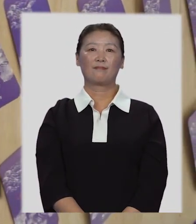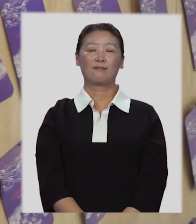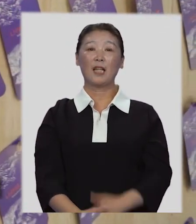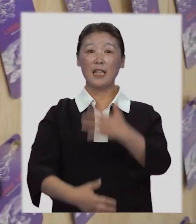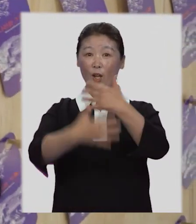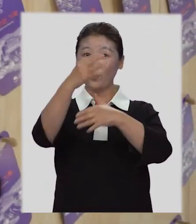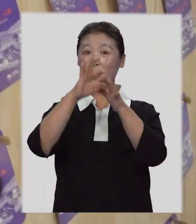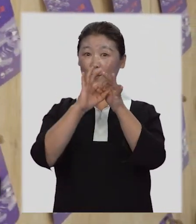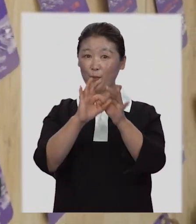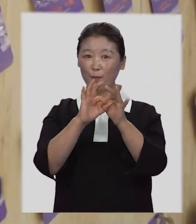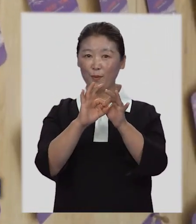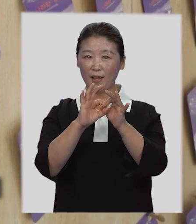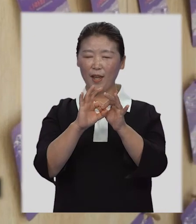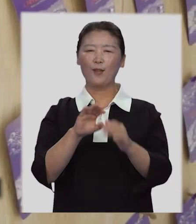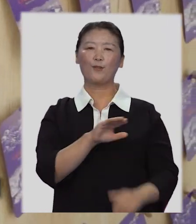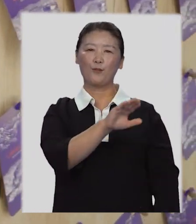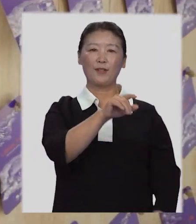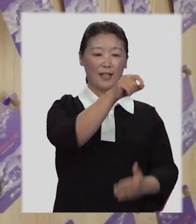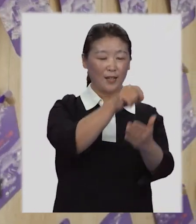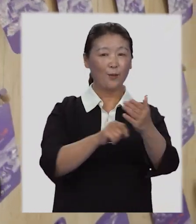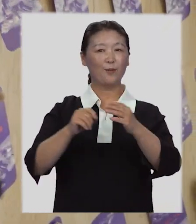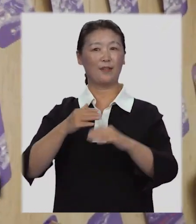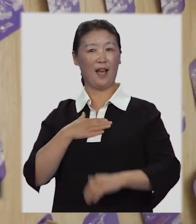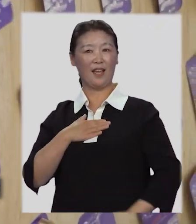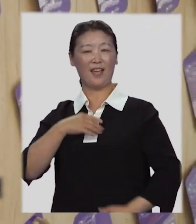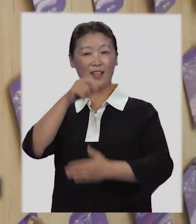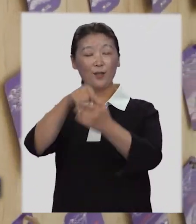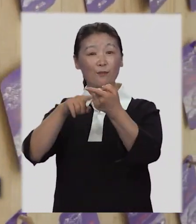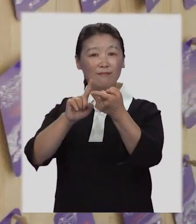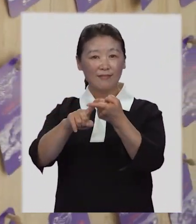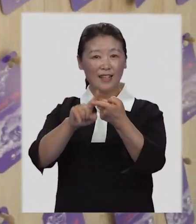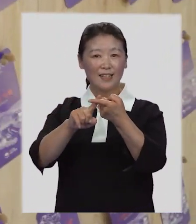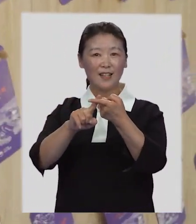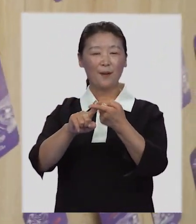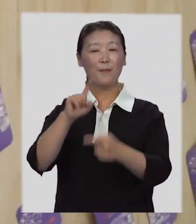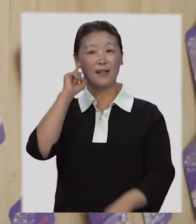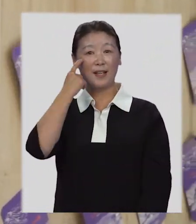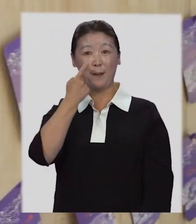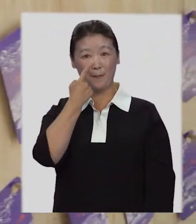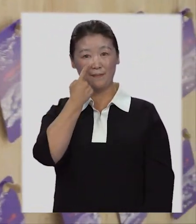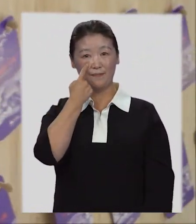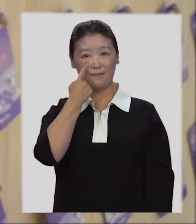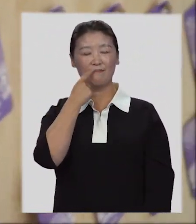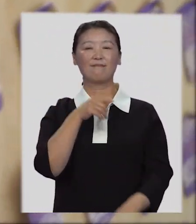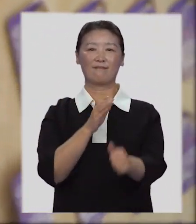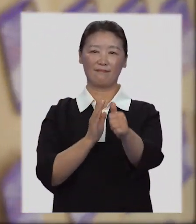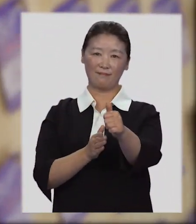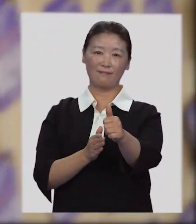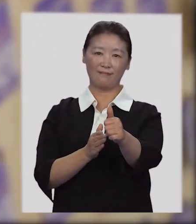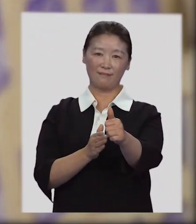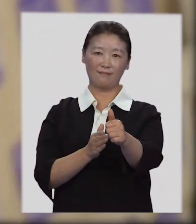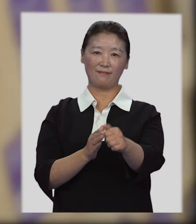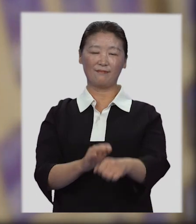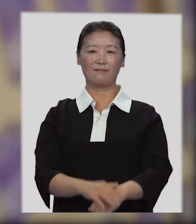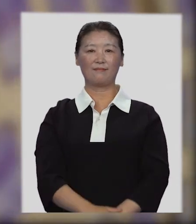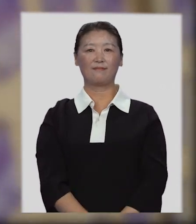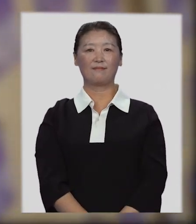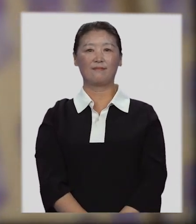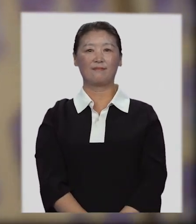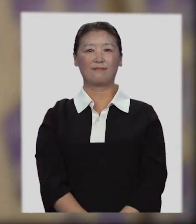이번 영상을 통하여 우리의 기록과 나의 기록에 대하여 잠시 생각해보는 기회가 되었기를 바랍니다.